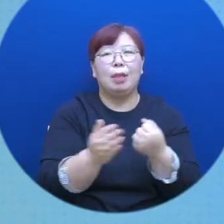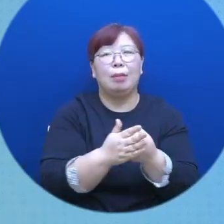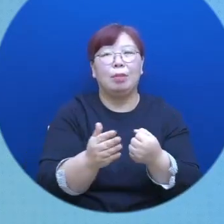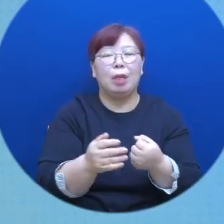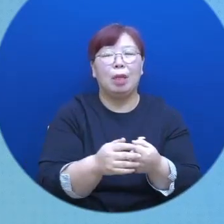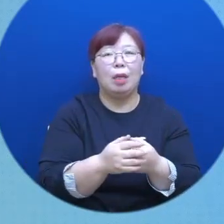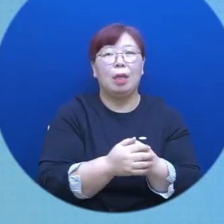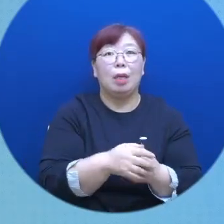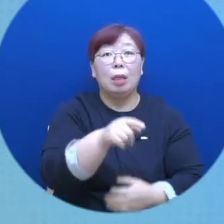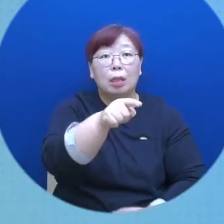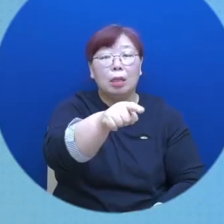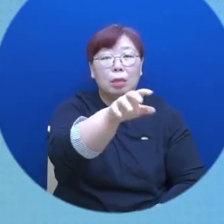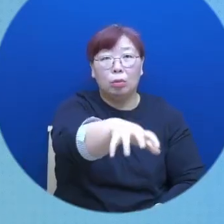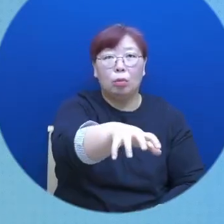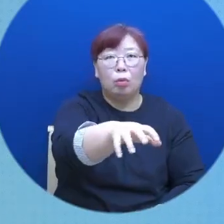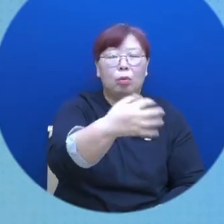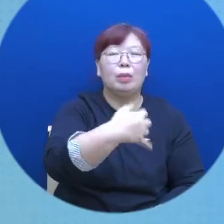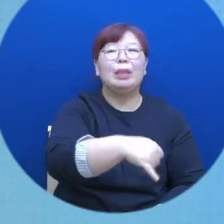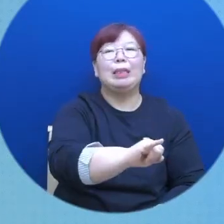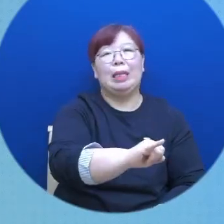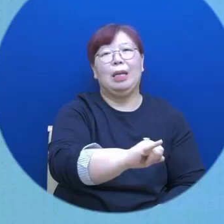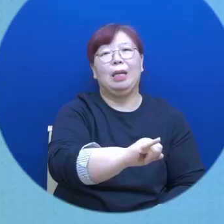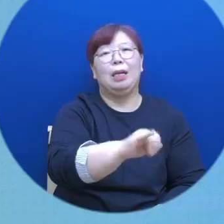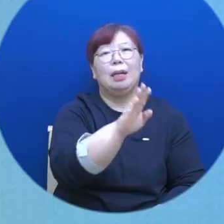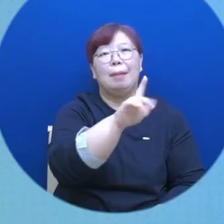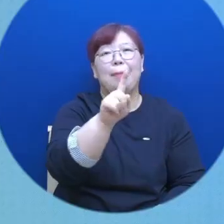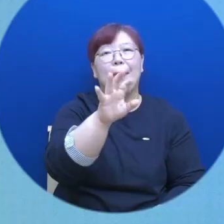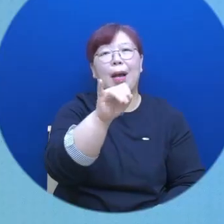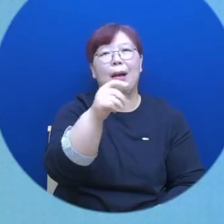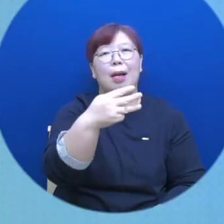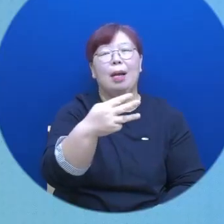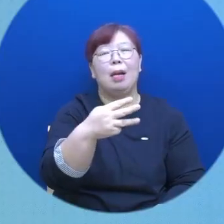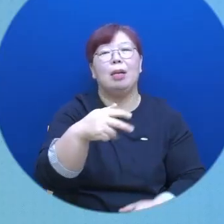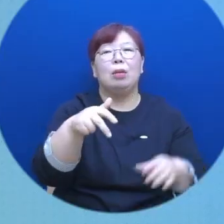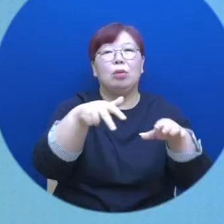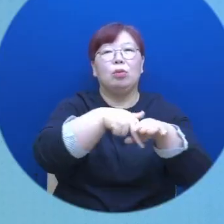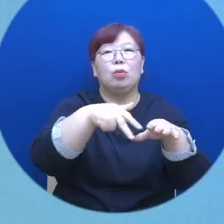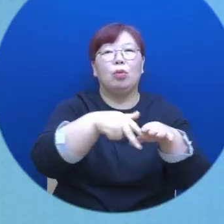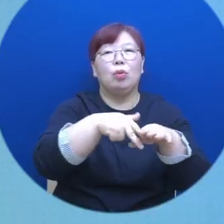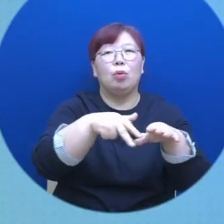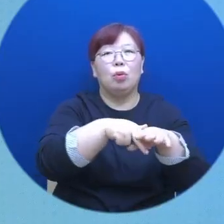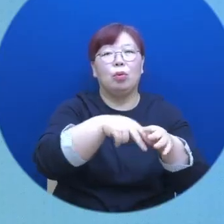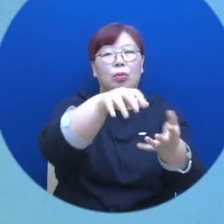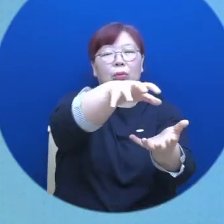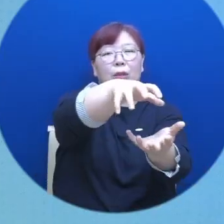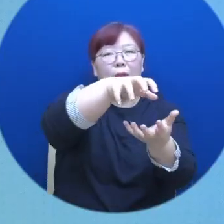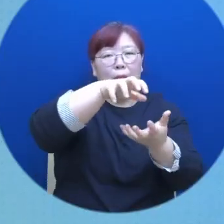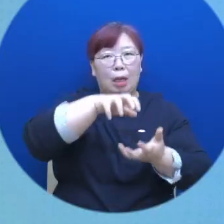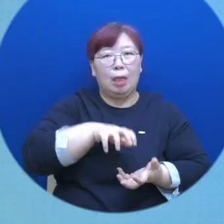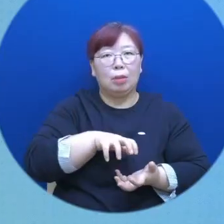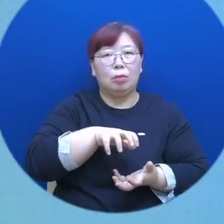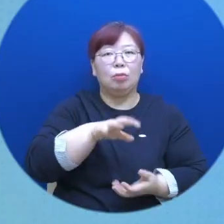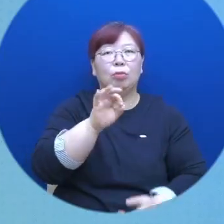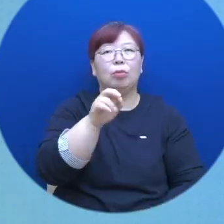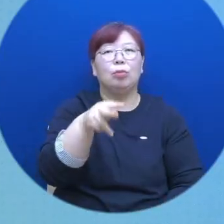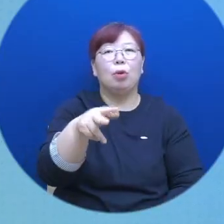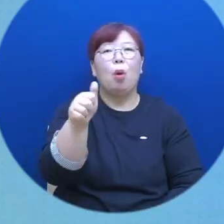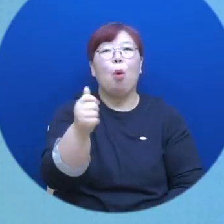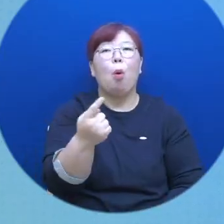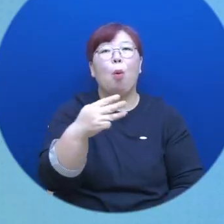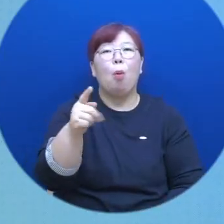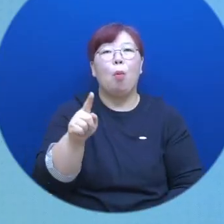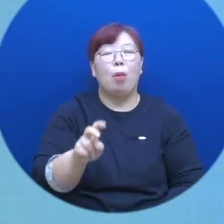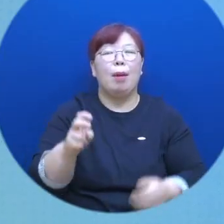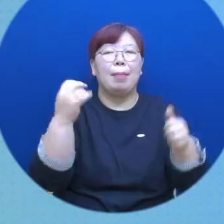아버지 엄마의 영향을 받아 바알 종교를 가지고 남쪽 요람에게 시도해요. 근데